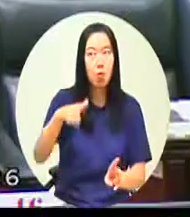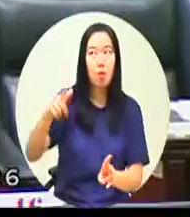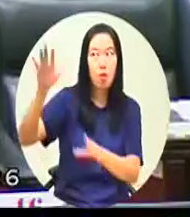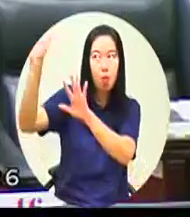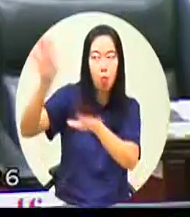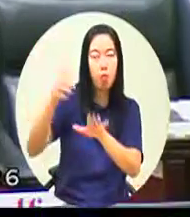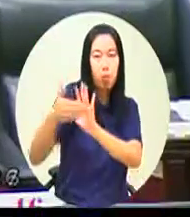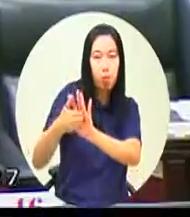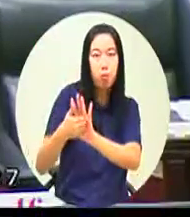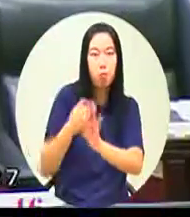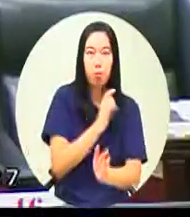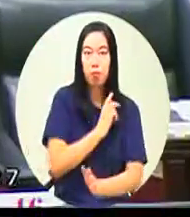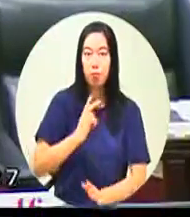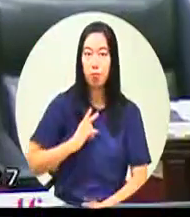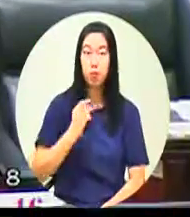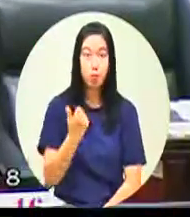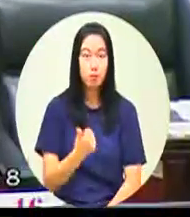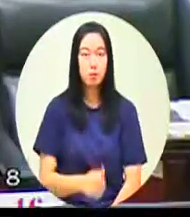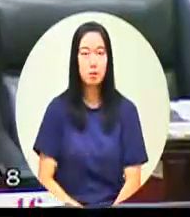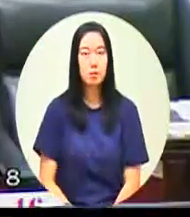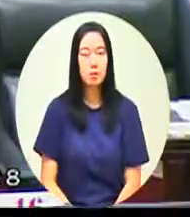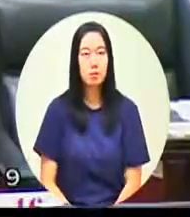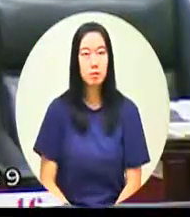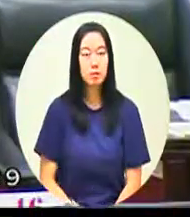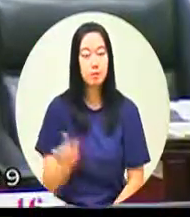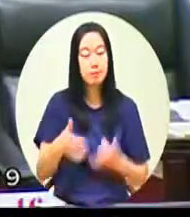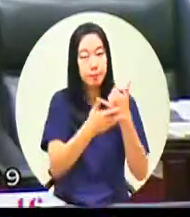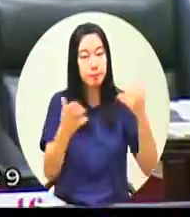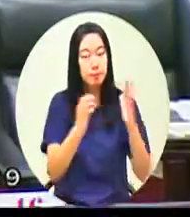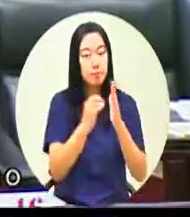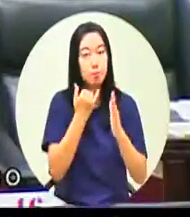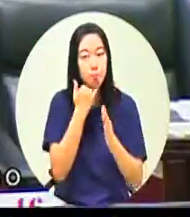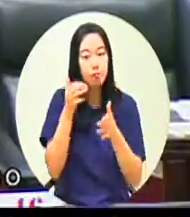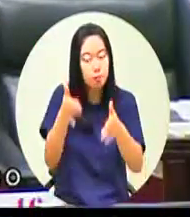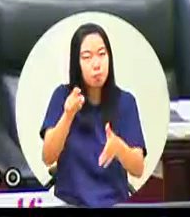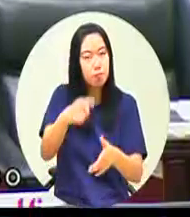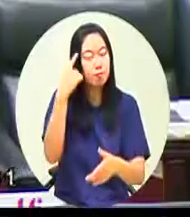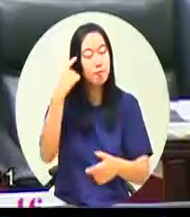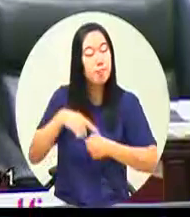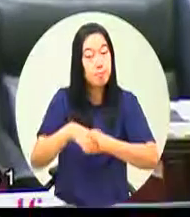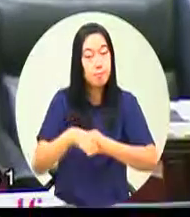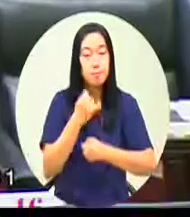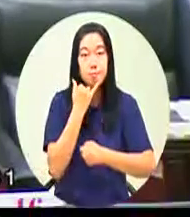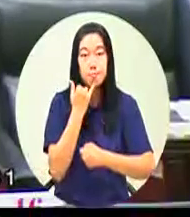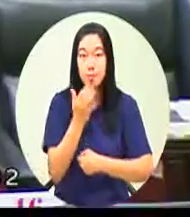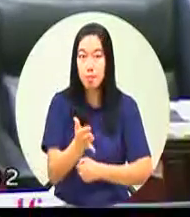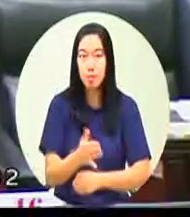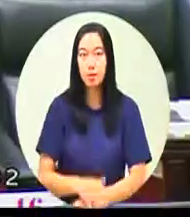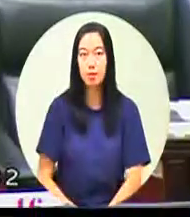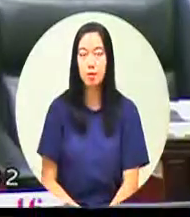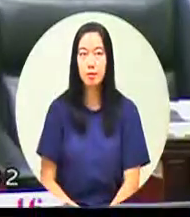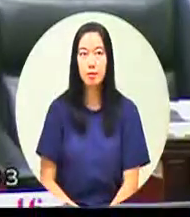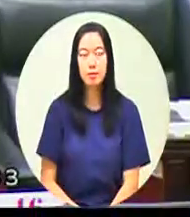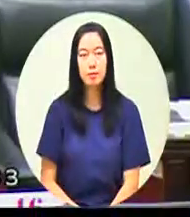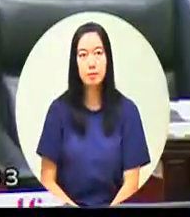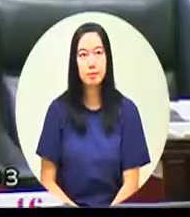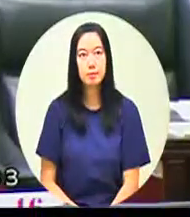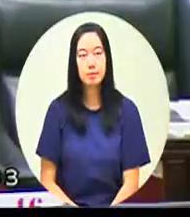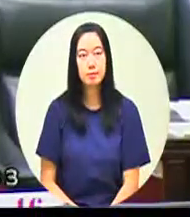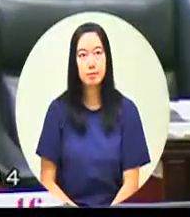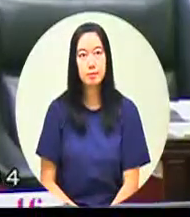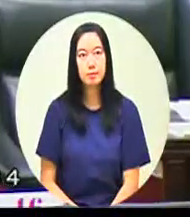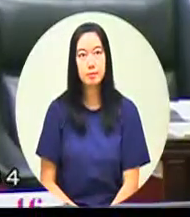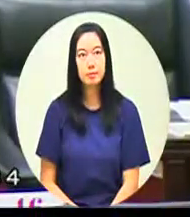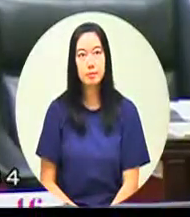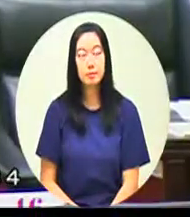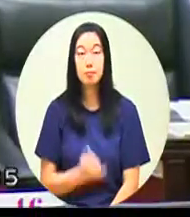这是毋是可行？我希望讲，咱内行之家针对这方面会当去研究看卖呢。尤其伫个问题内底，若做这一